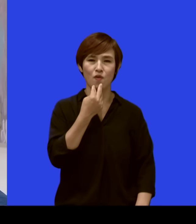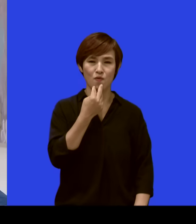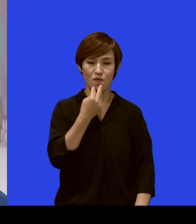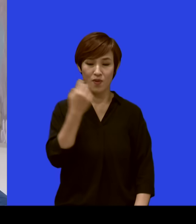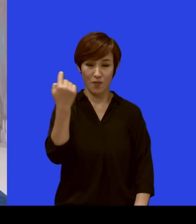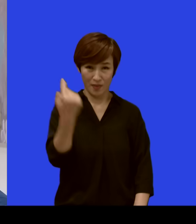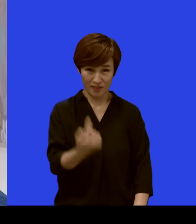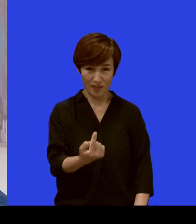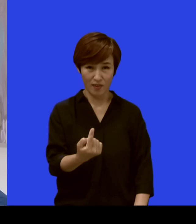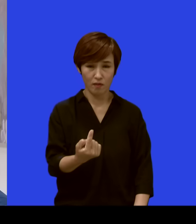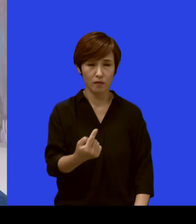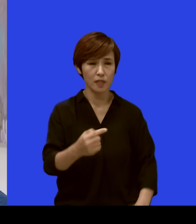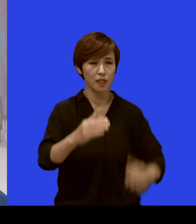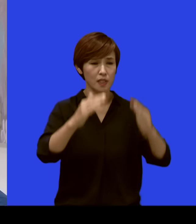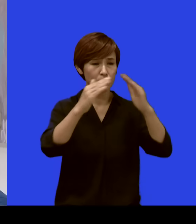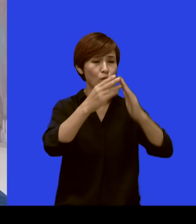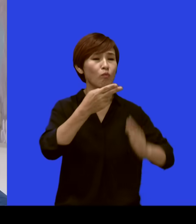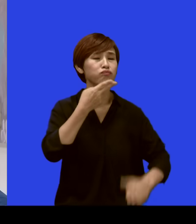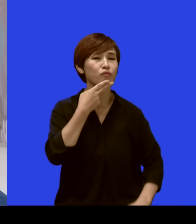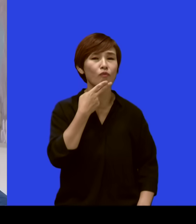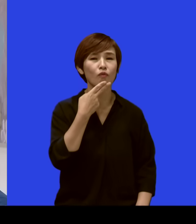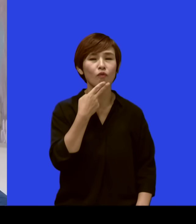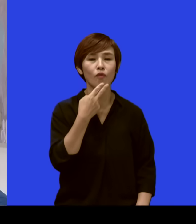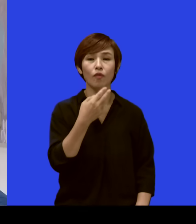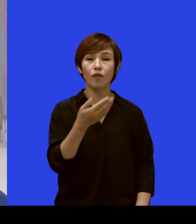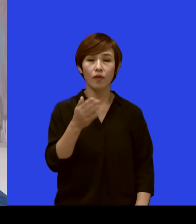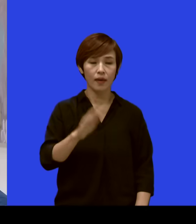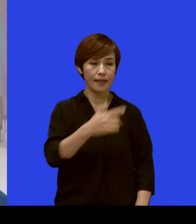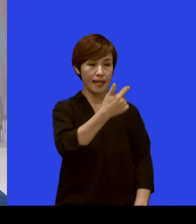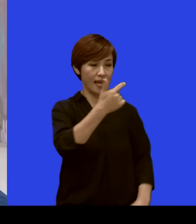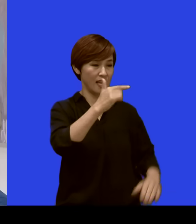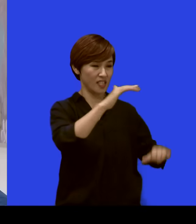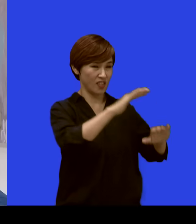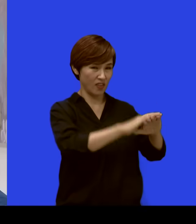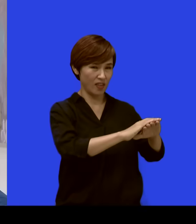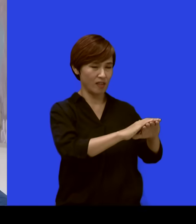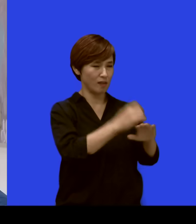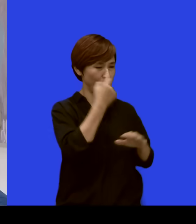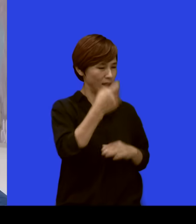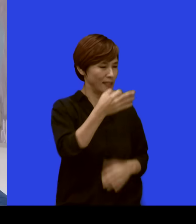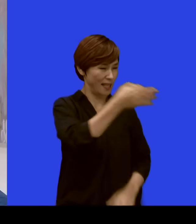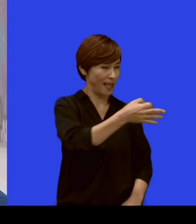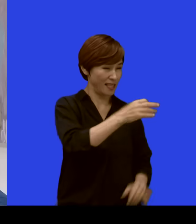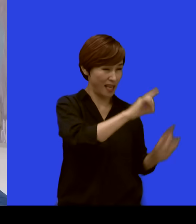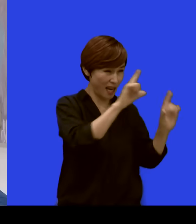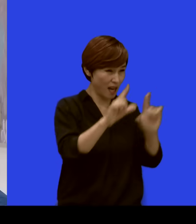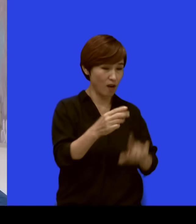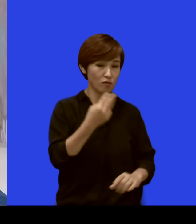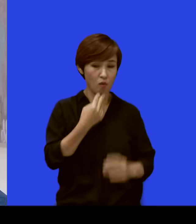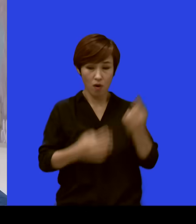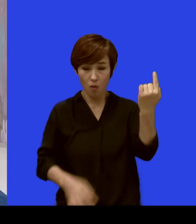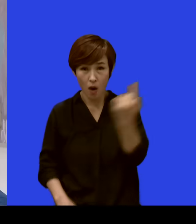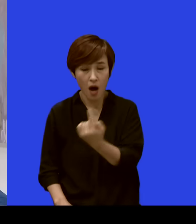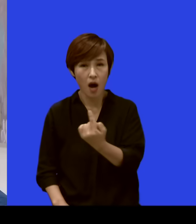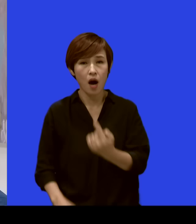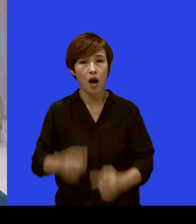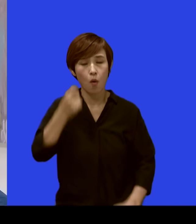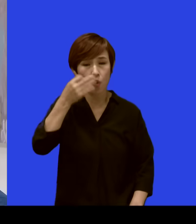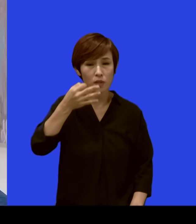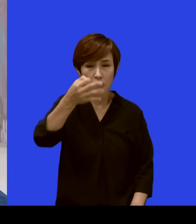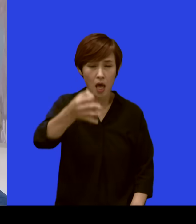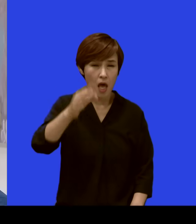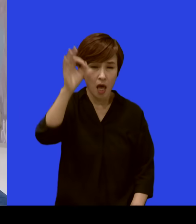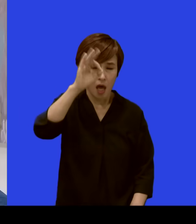네. 갈 집이 없는데 대전에 있는 데서 박봉으로 뭐 월세를 살았는데 서울에 왔더니 월세짜리